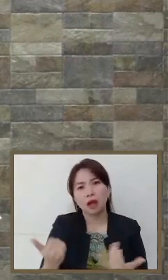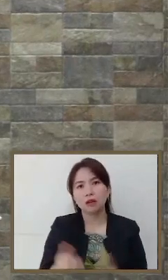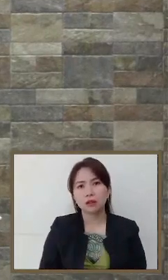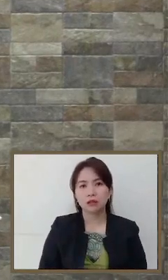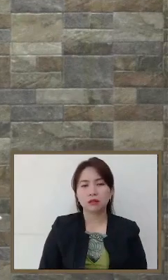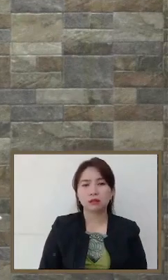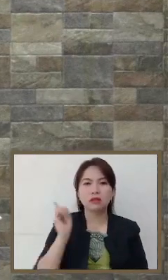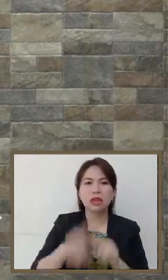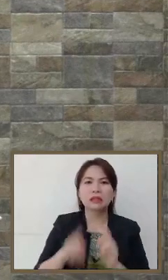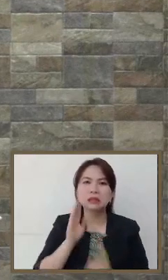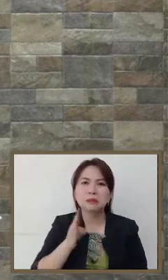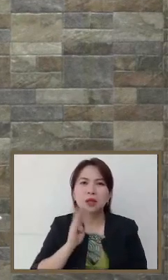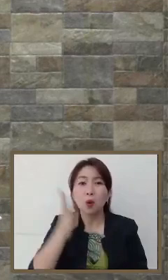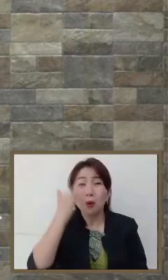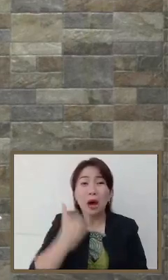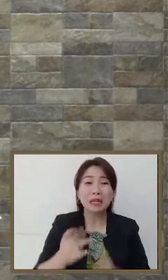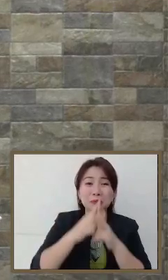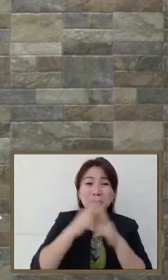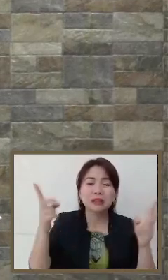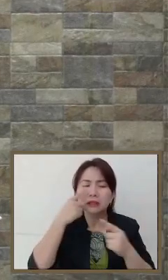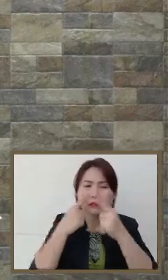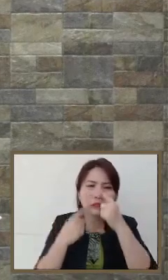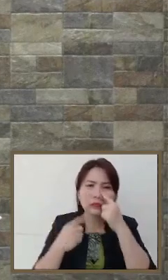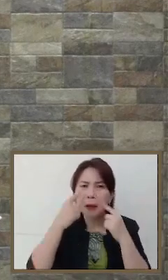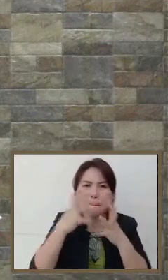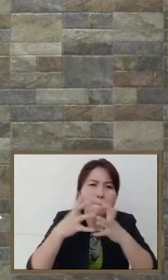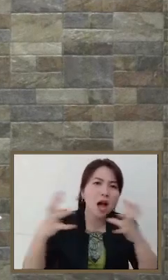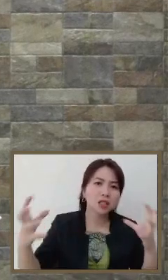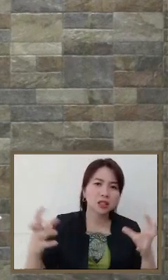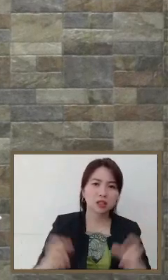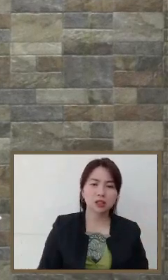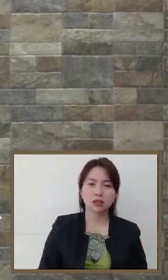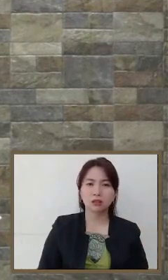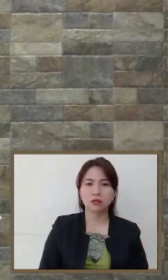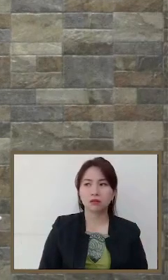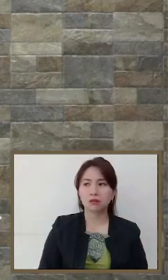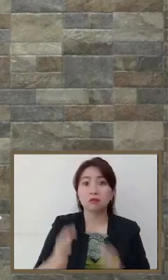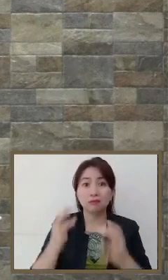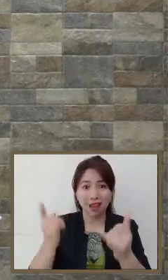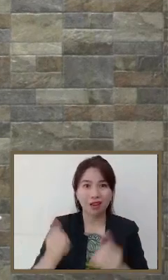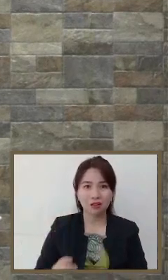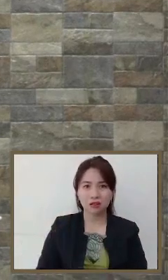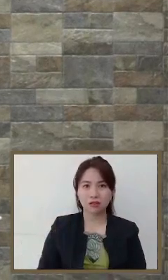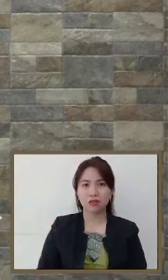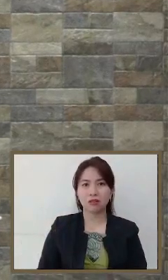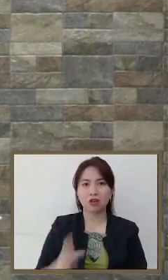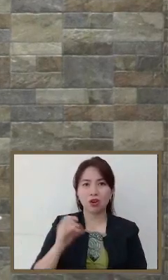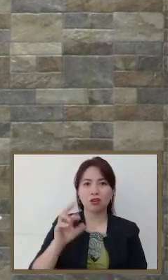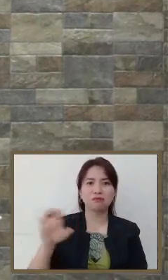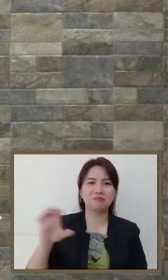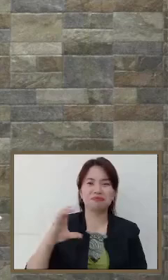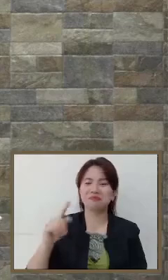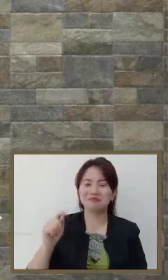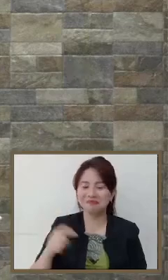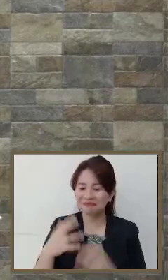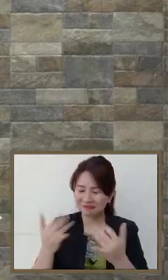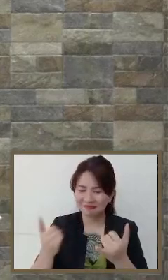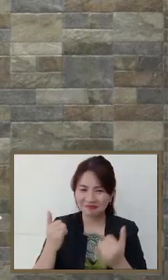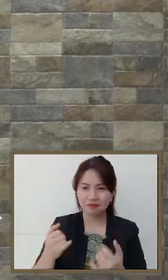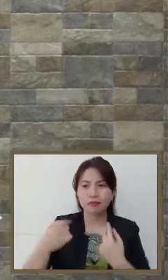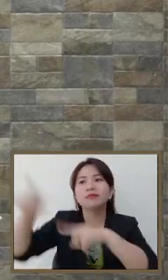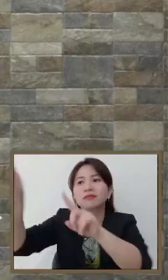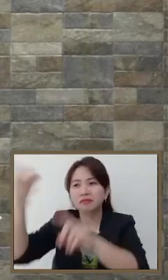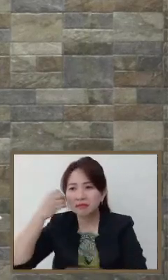makapagsalita sobrang iyak aba pagsabihan lang uwi din iyak din pabalik